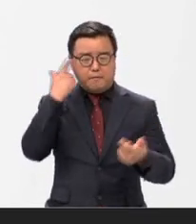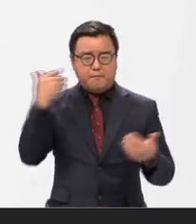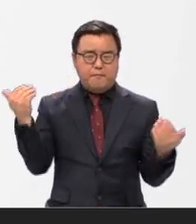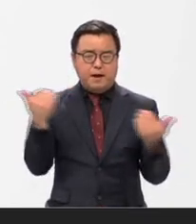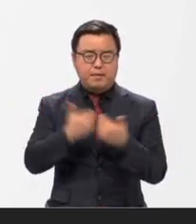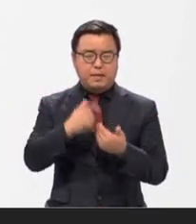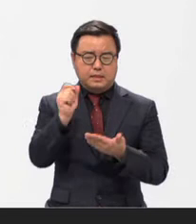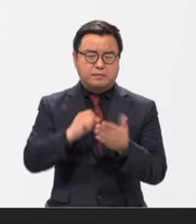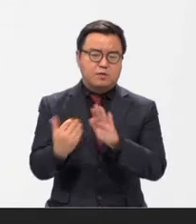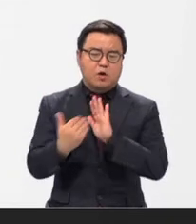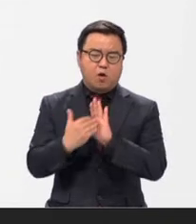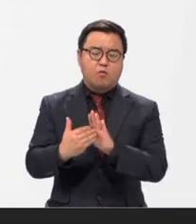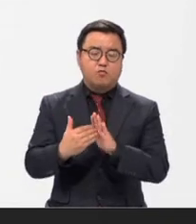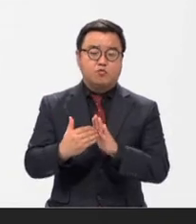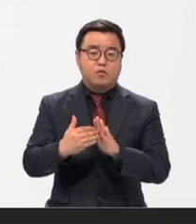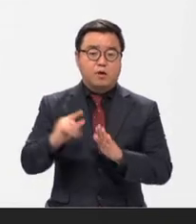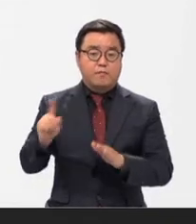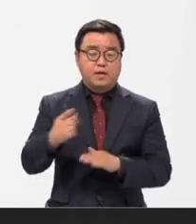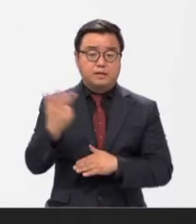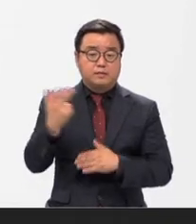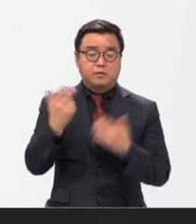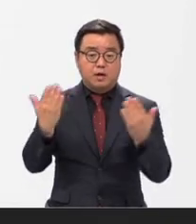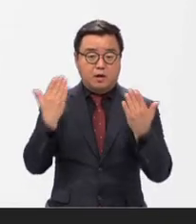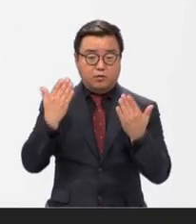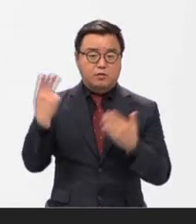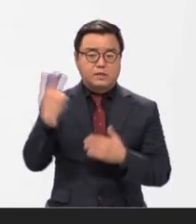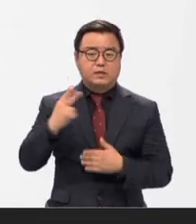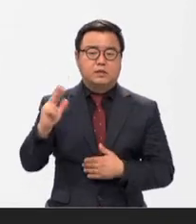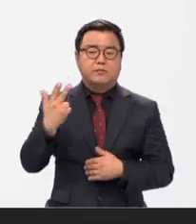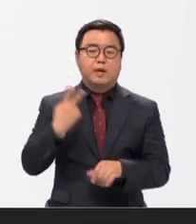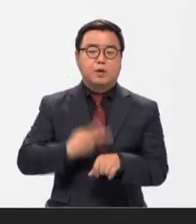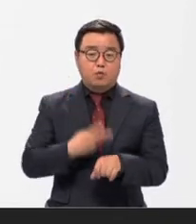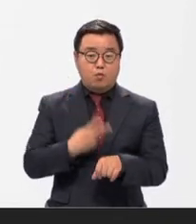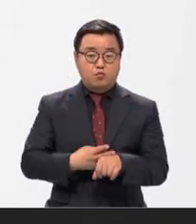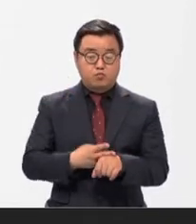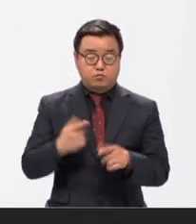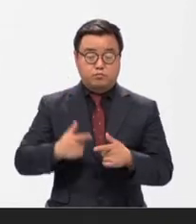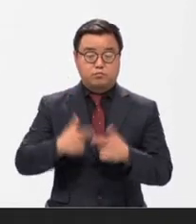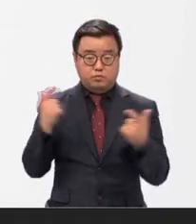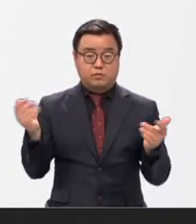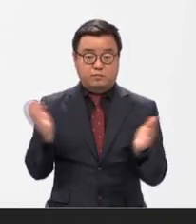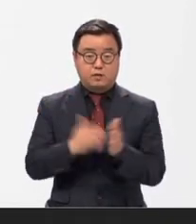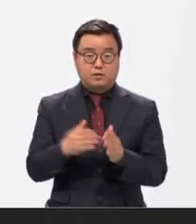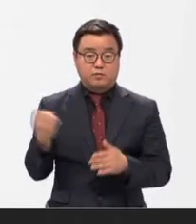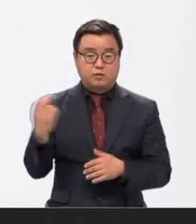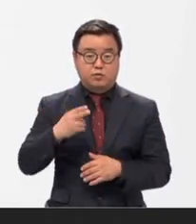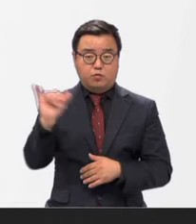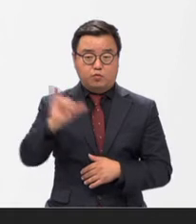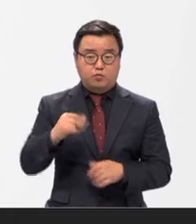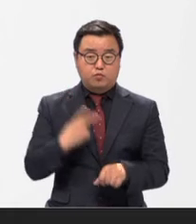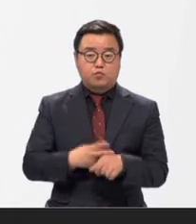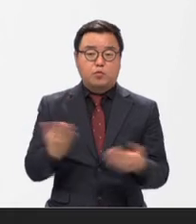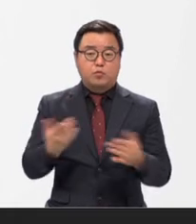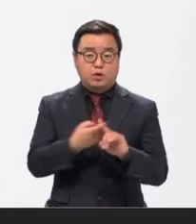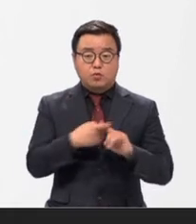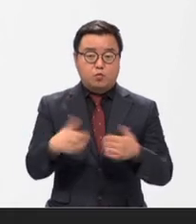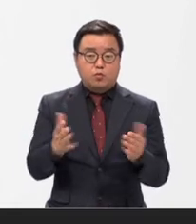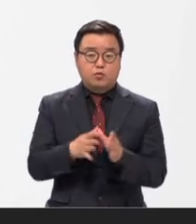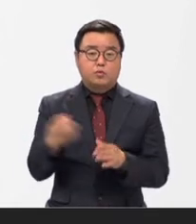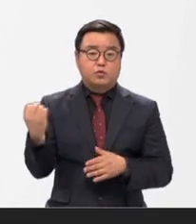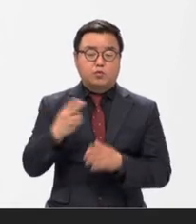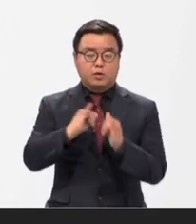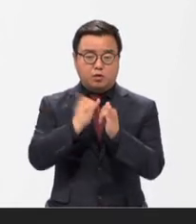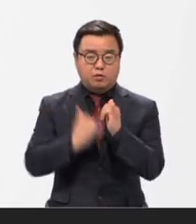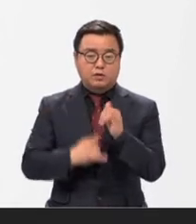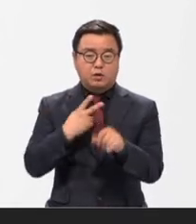교수가 170여 개 대학에서 2,700여 명이나 나왔습니다. 뭐 전교조는 말할 것도 없고 전국